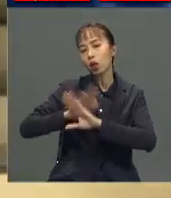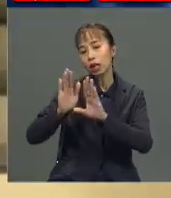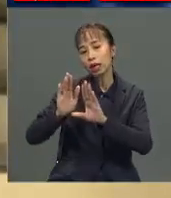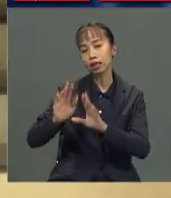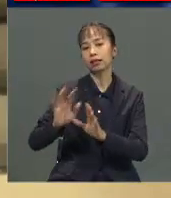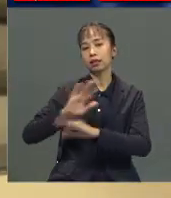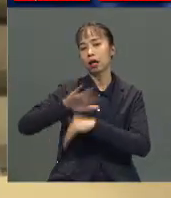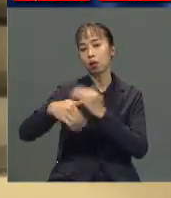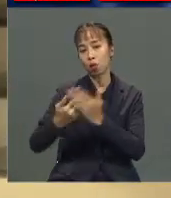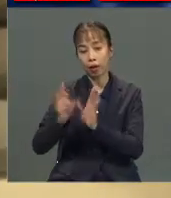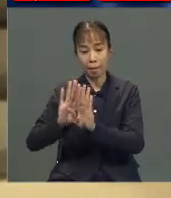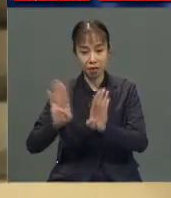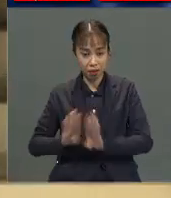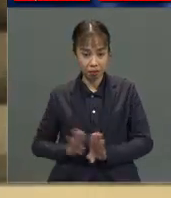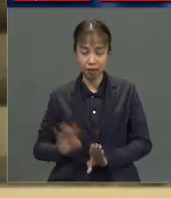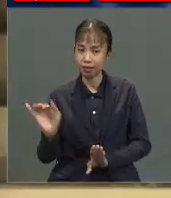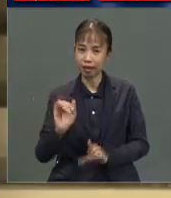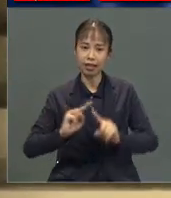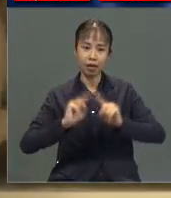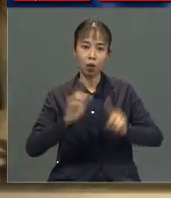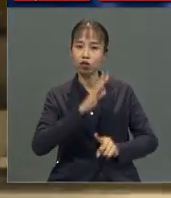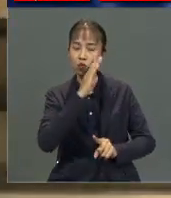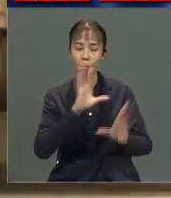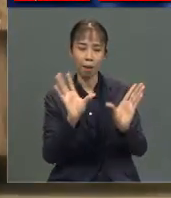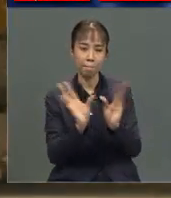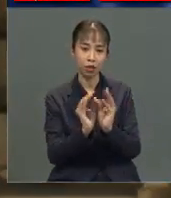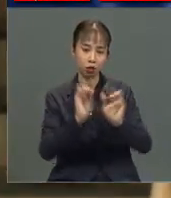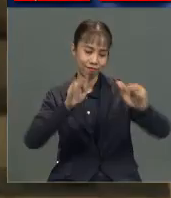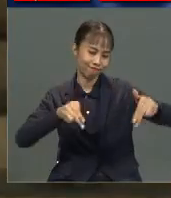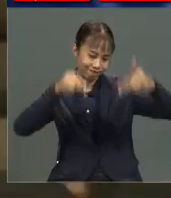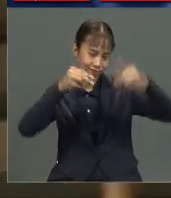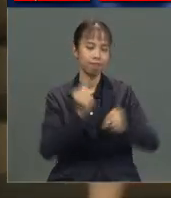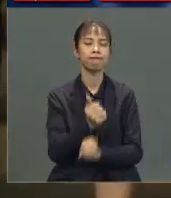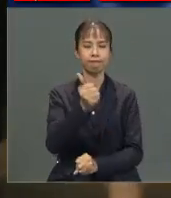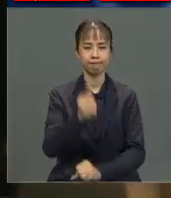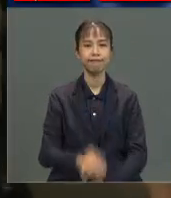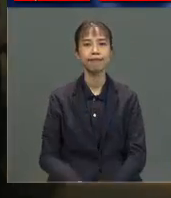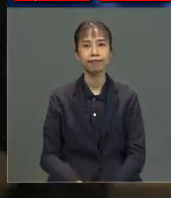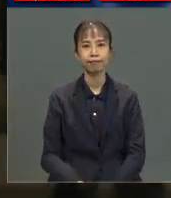จัดประชุมพรรคการเมืองหรือว่าการประชุมทางไกลเนี่ยก็ยังสามารถทำได้ค่ะ